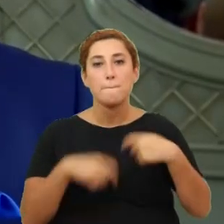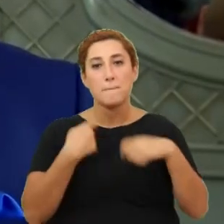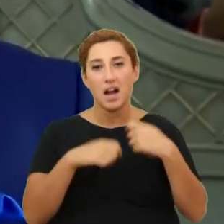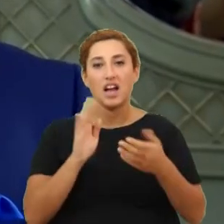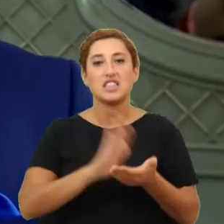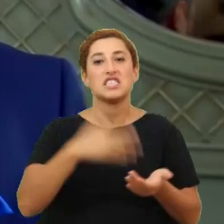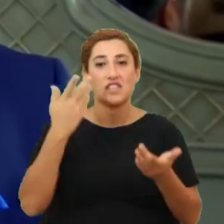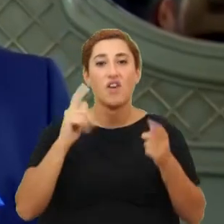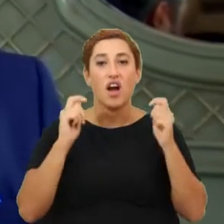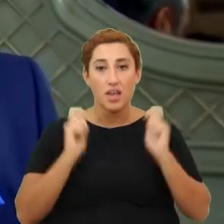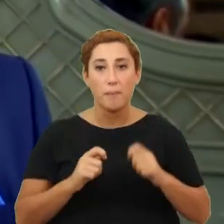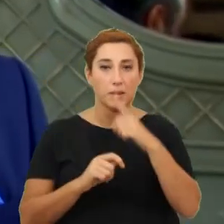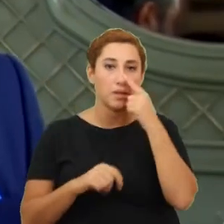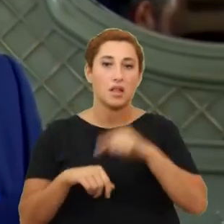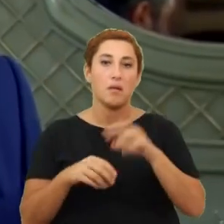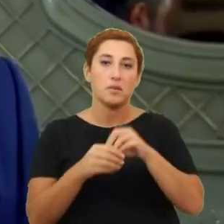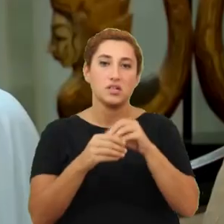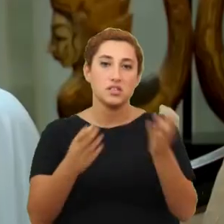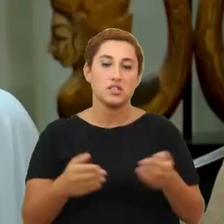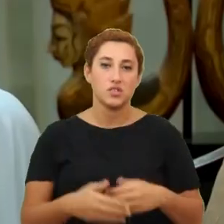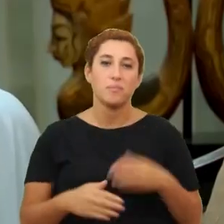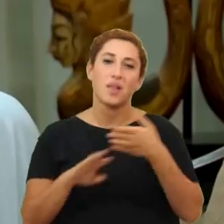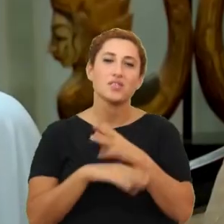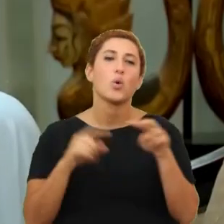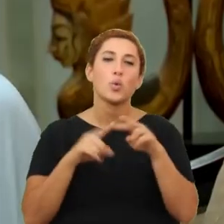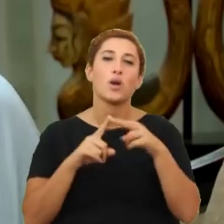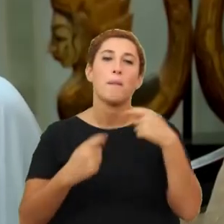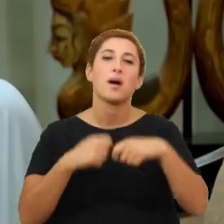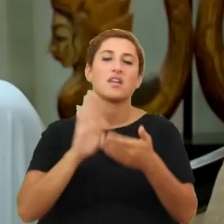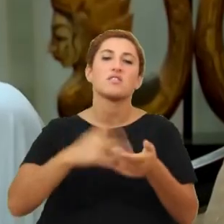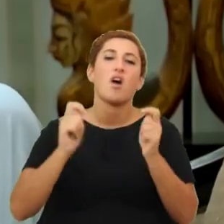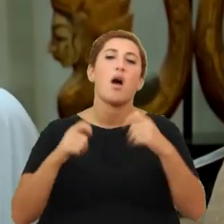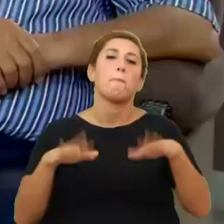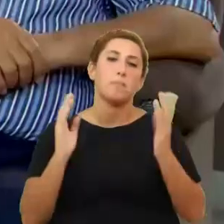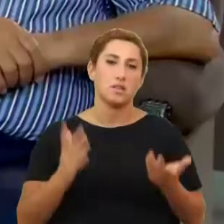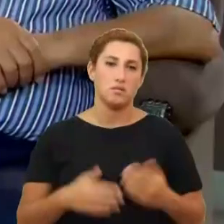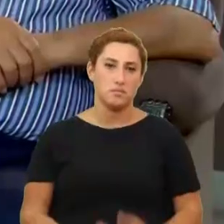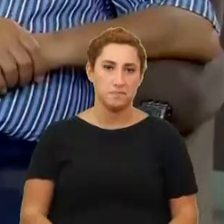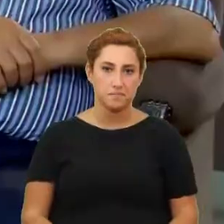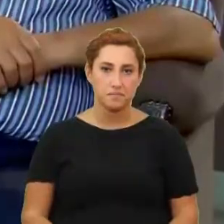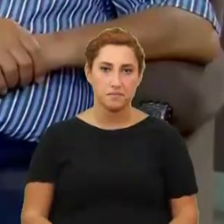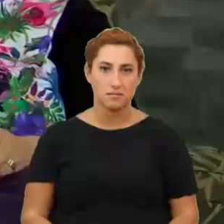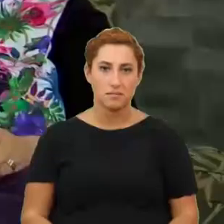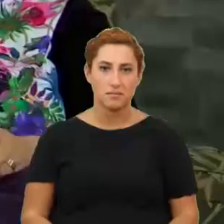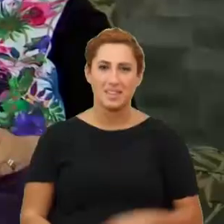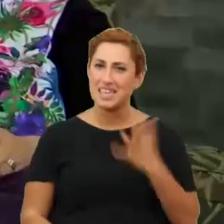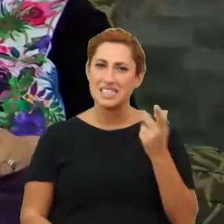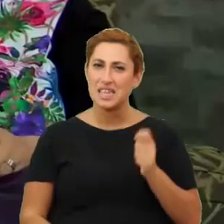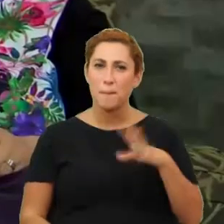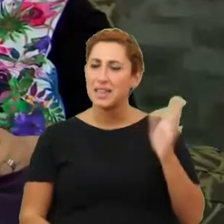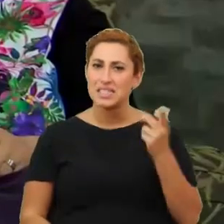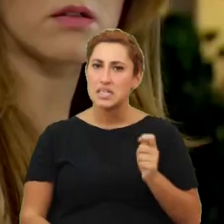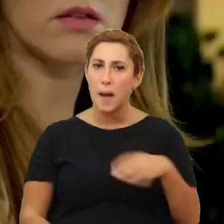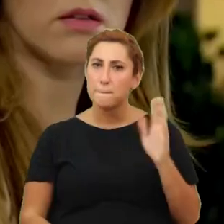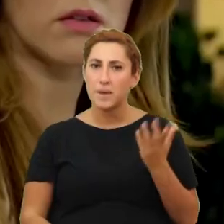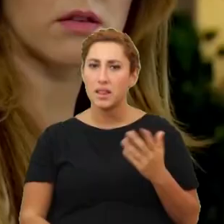Bankadan istifa ettiğime inanmanız için. Aslında Nurhan bankadan istifa etmedi. Nasip etmedi ya, nasip